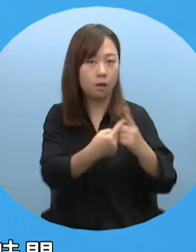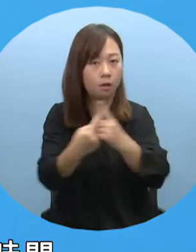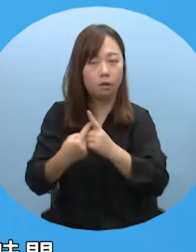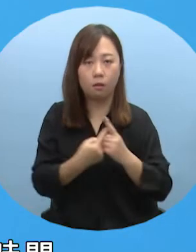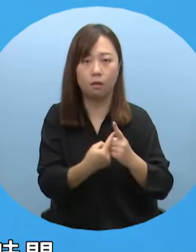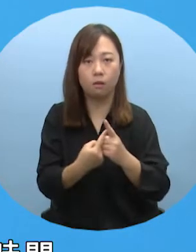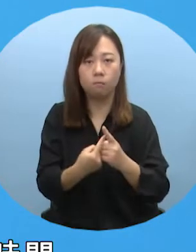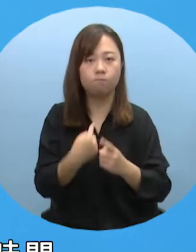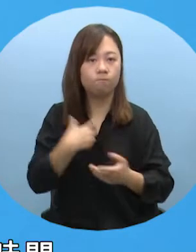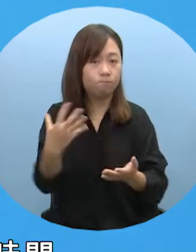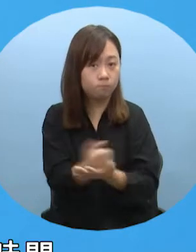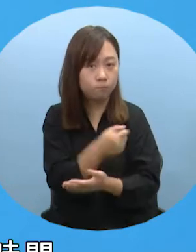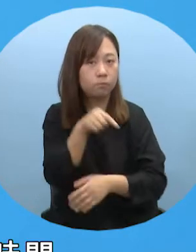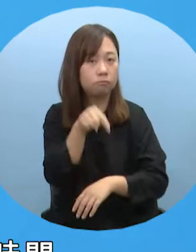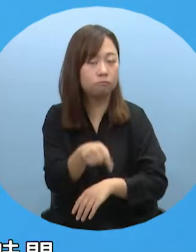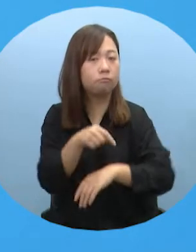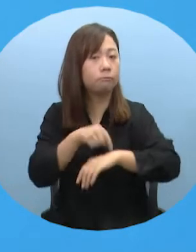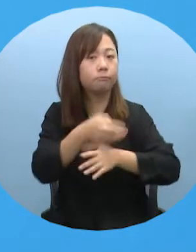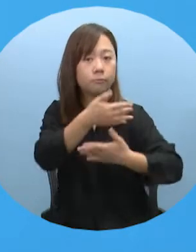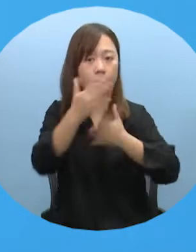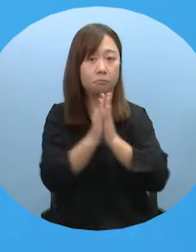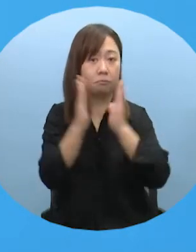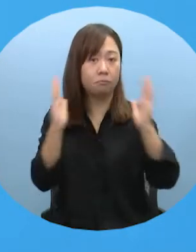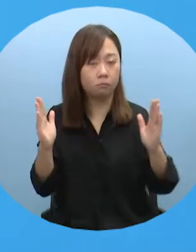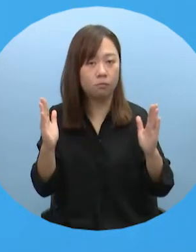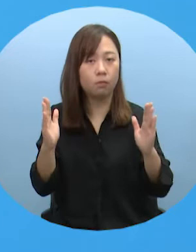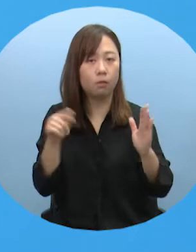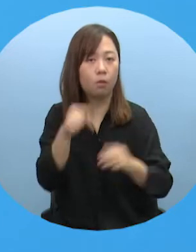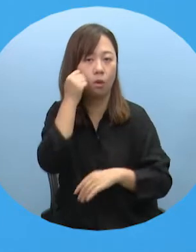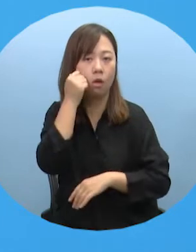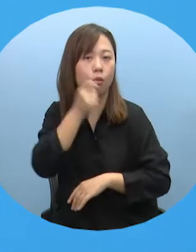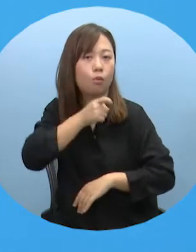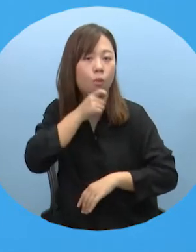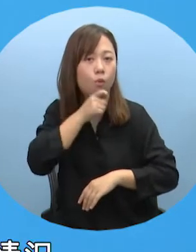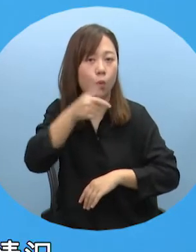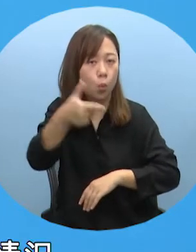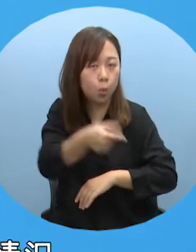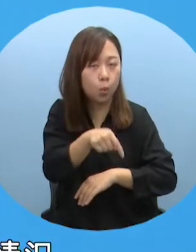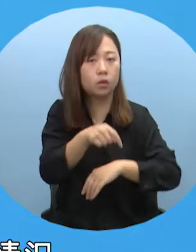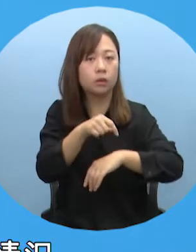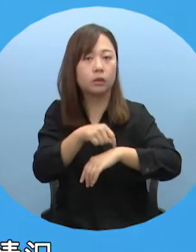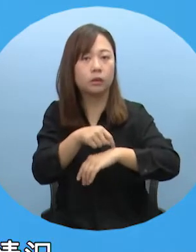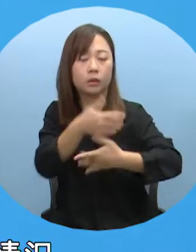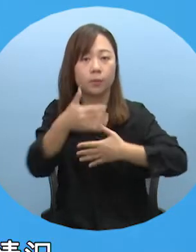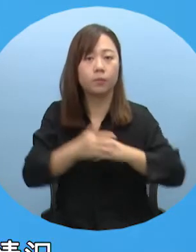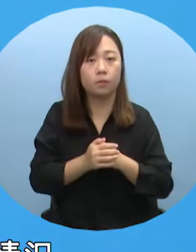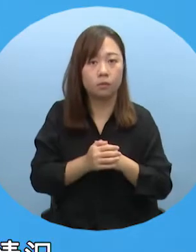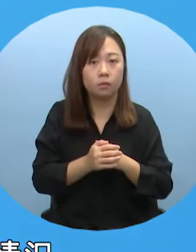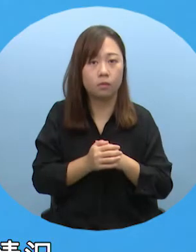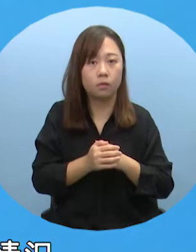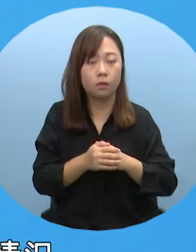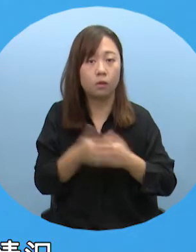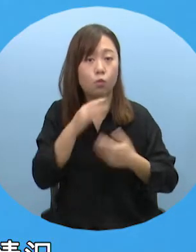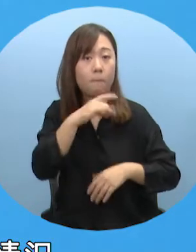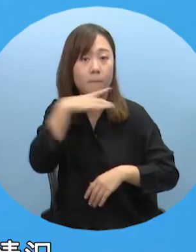要把握呢一段嘅期間，呢一段係非常之難得嘅空窗期，因為如果我哋今日又有一啲大型